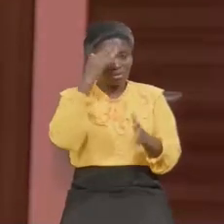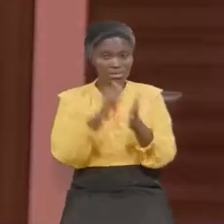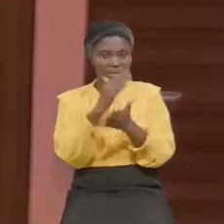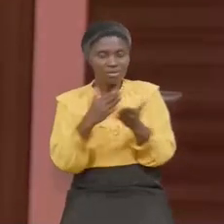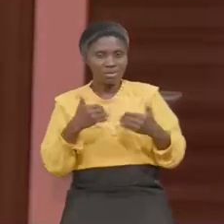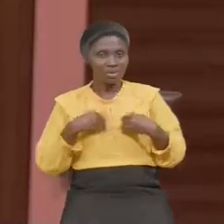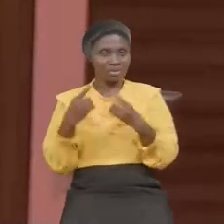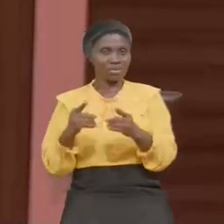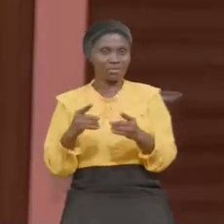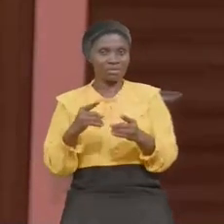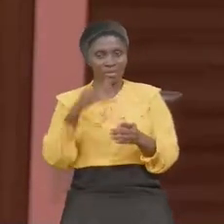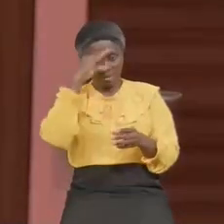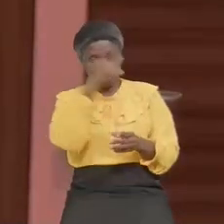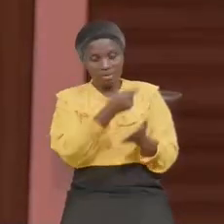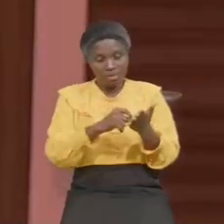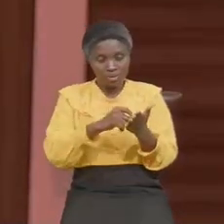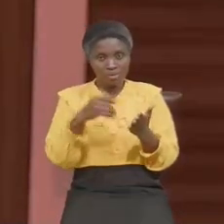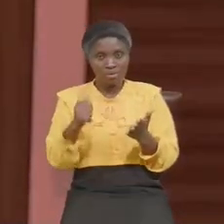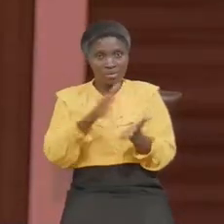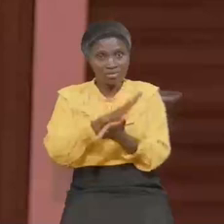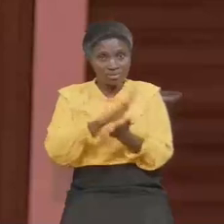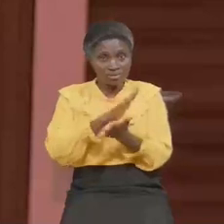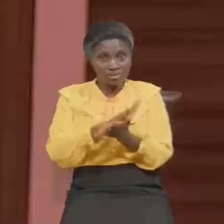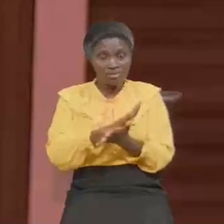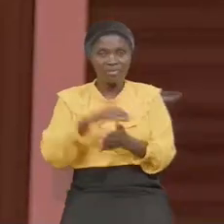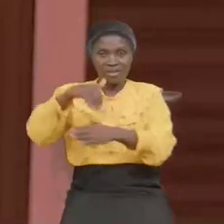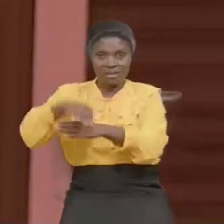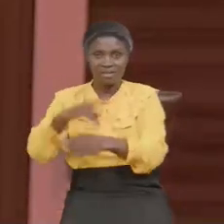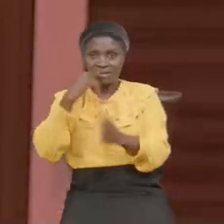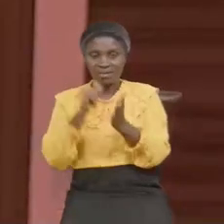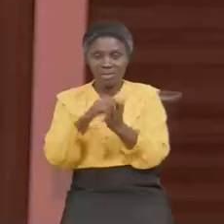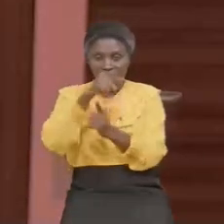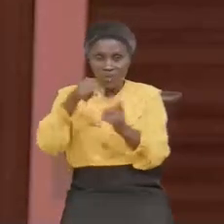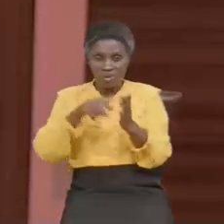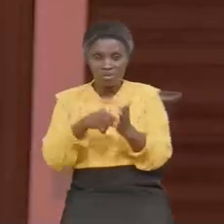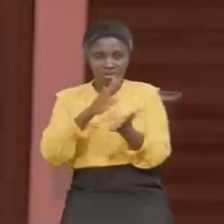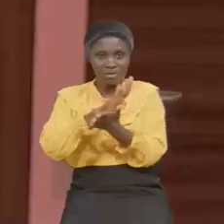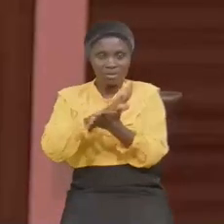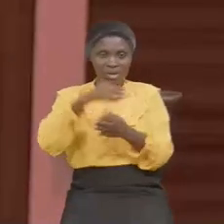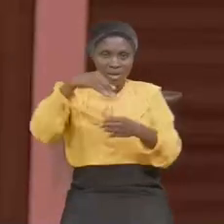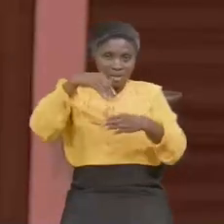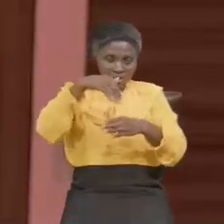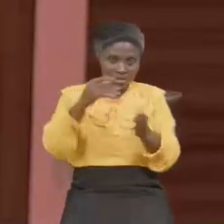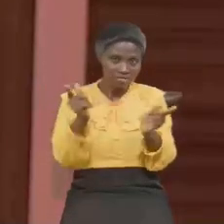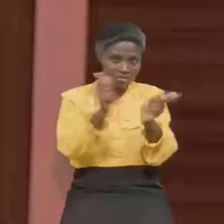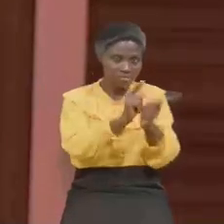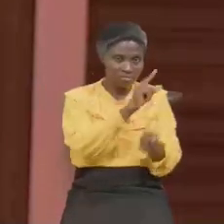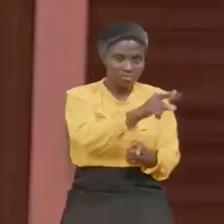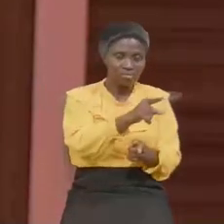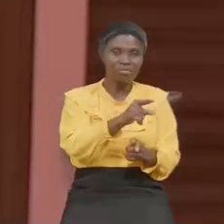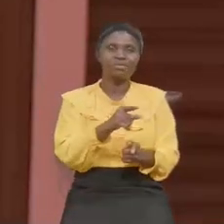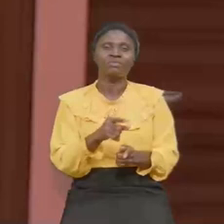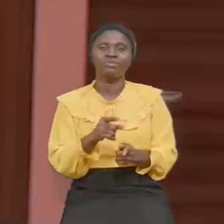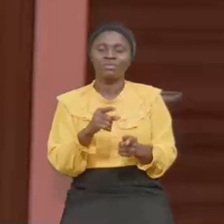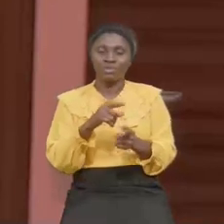dit, Joab, quand cette lettre parvient, voici ce que tu dois faire. Débarrassez-vous de l'homme. Et l'homme a été